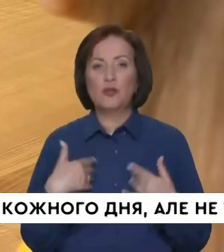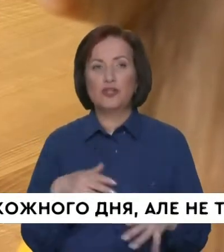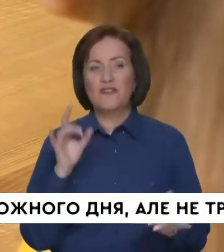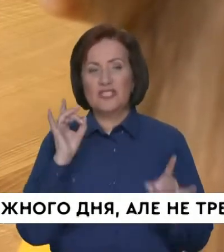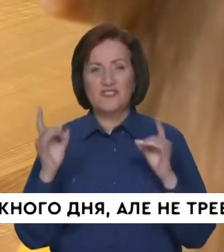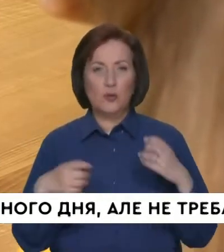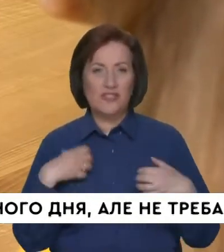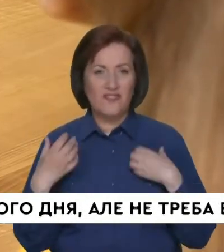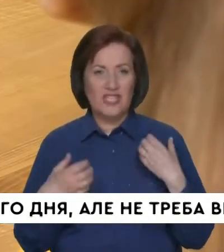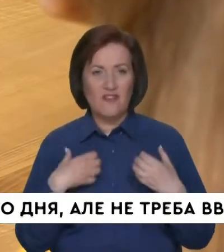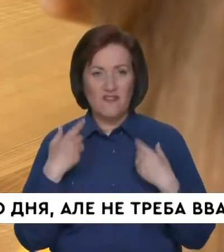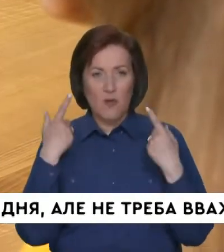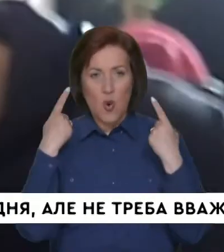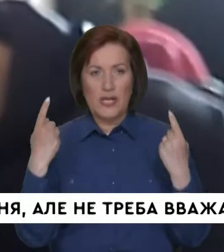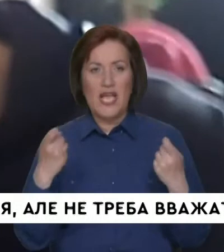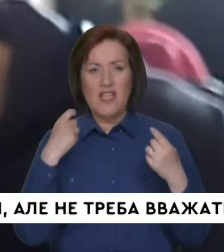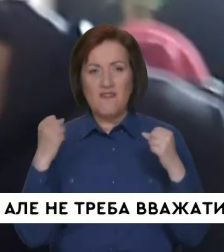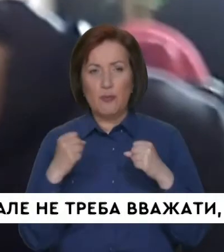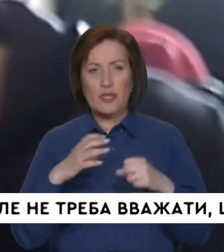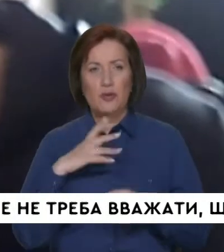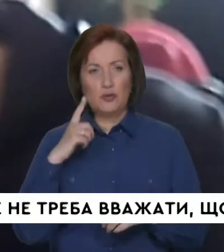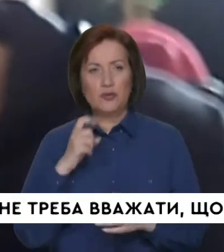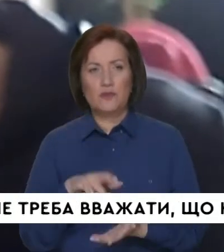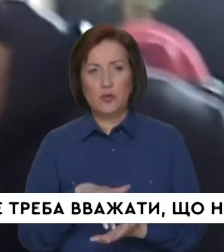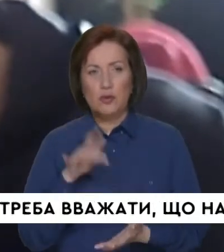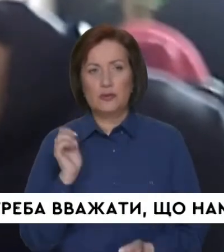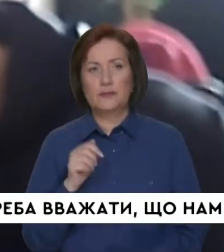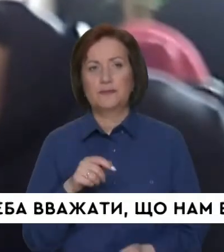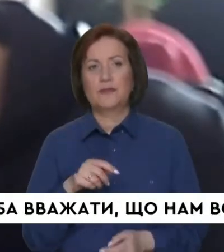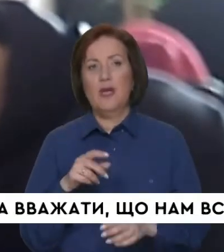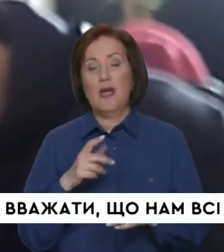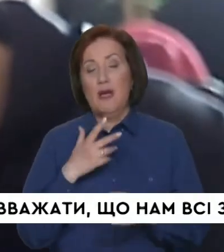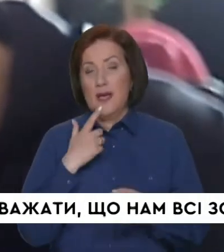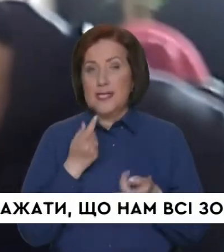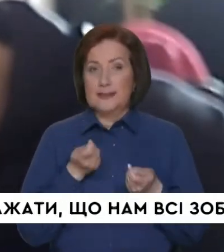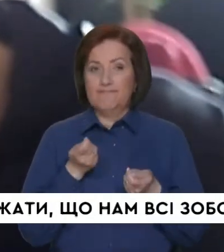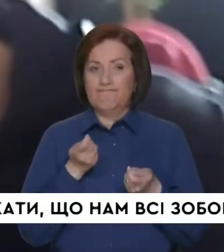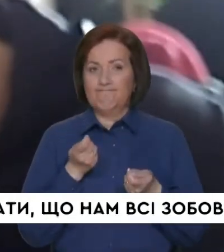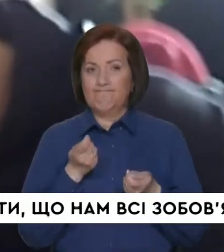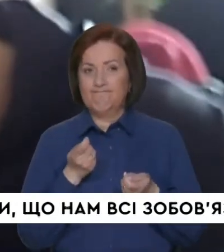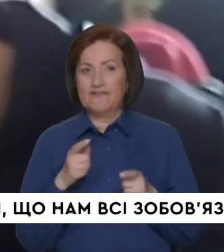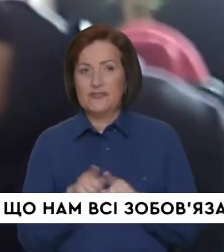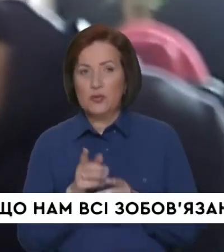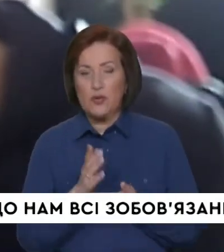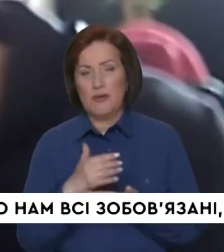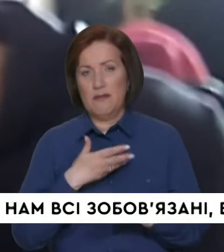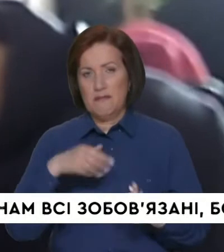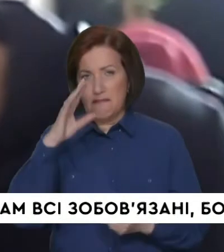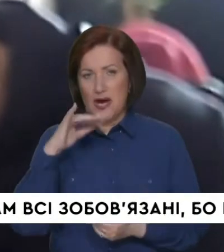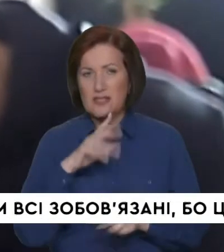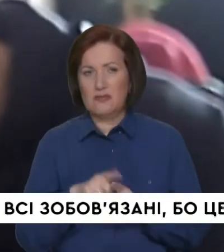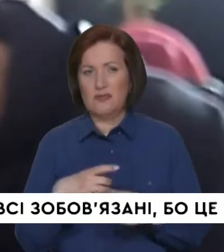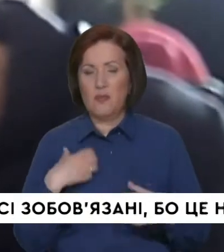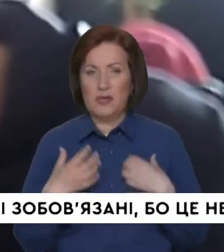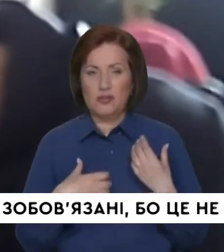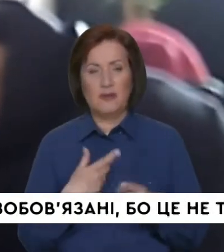звуків тривоги та вибухів, які чули в столиці. Перестарога все одно є. Бо все-таки ми батьки і ми переживаємо за дітей.